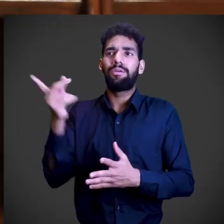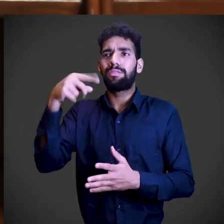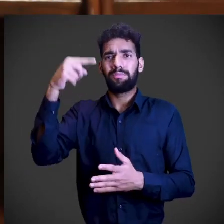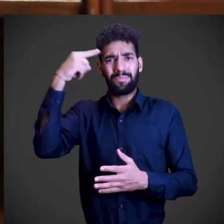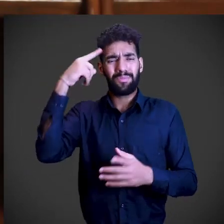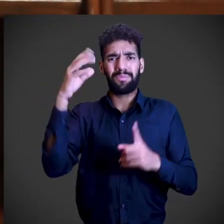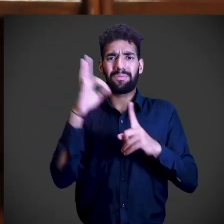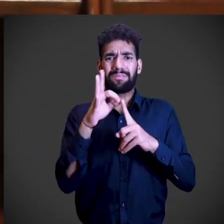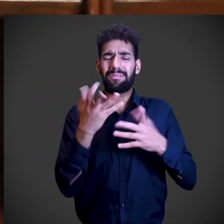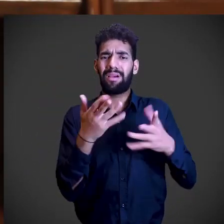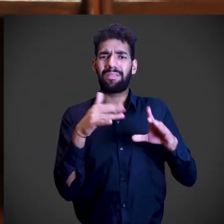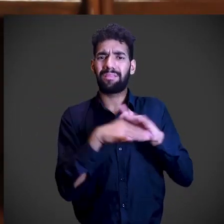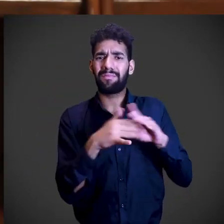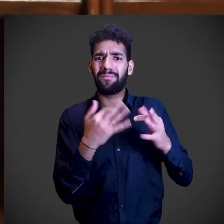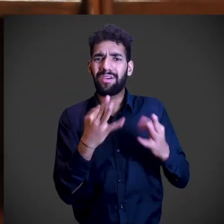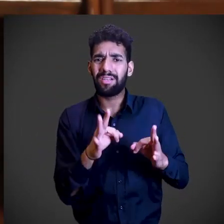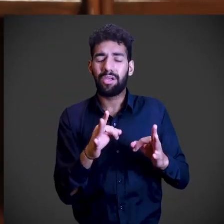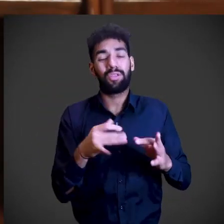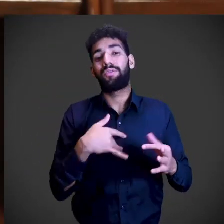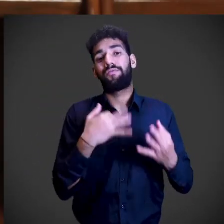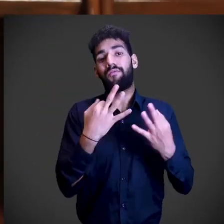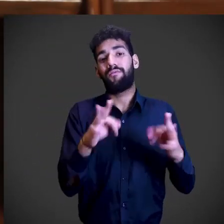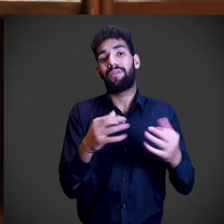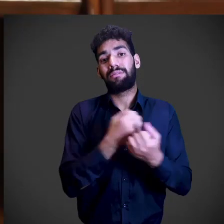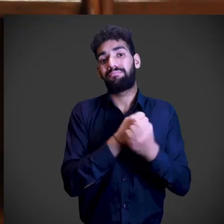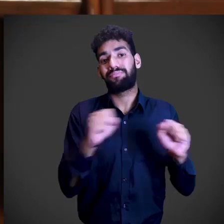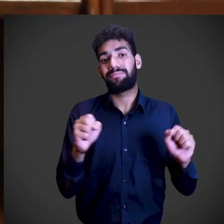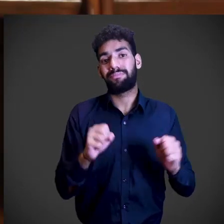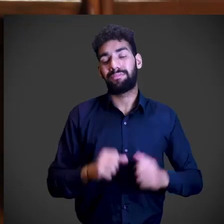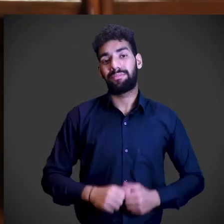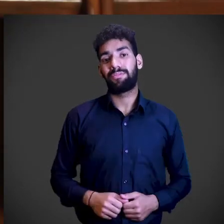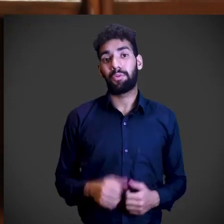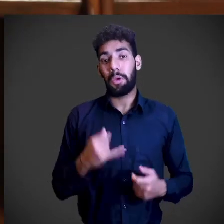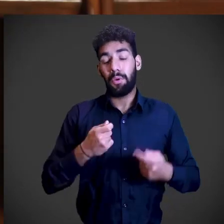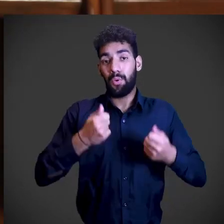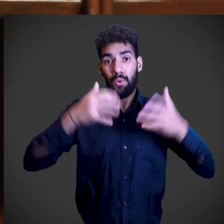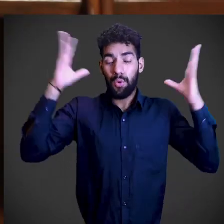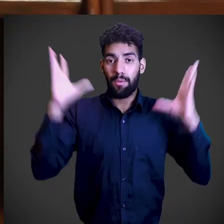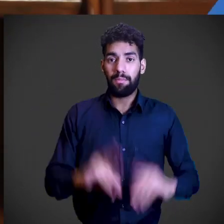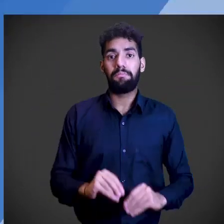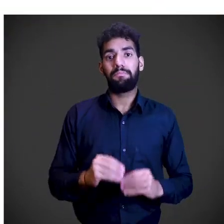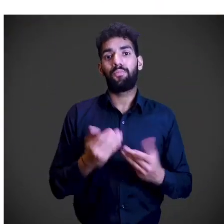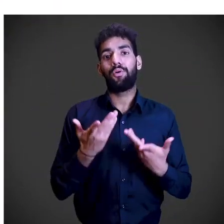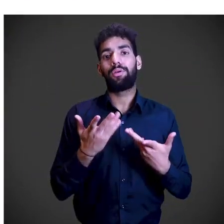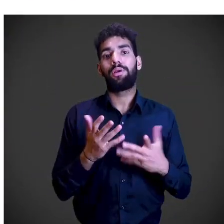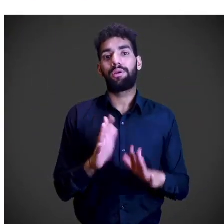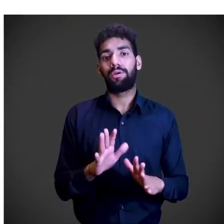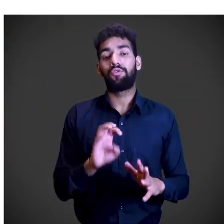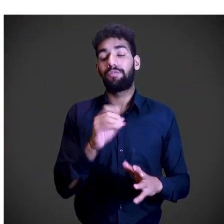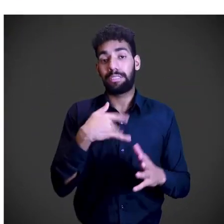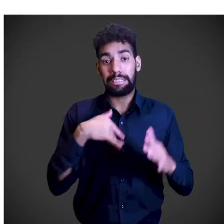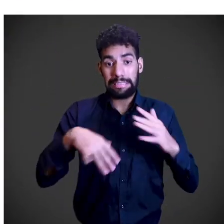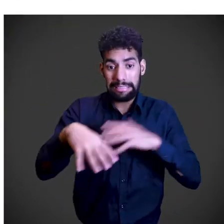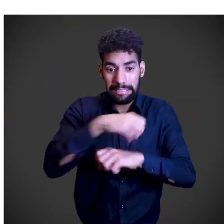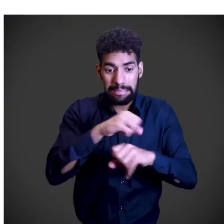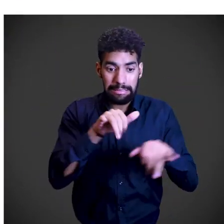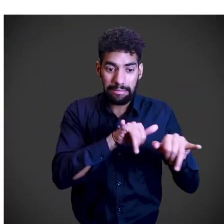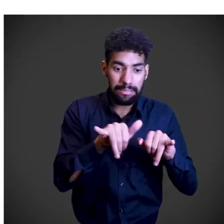है। अगर हम बिल्कुल फ्री छोड़ दें तो हो सकता है हमारा एग्रीकल्चर तबाह हो जाए। तो इसलिए बहुत सारी चीज़ें देखनी पड़ती है।